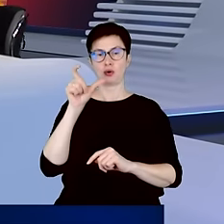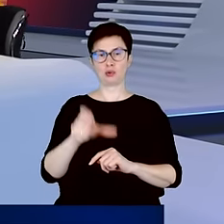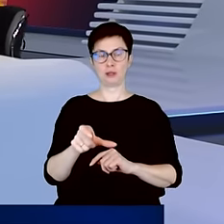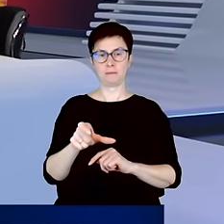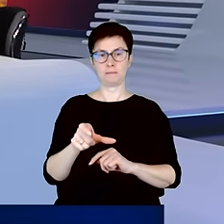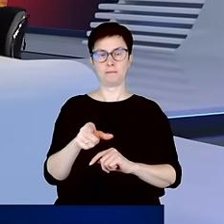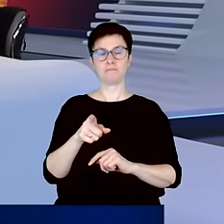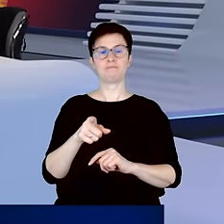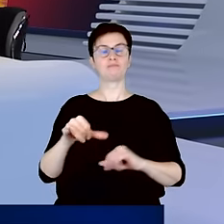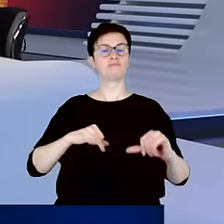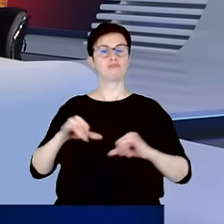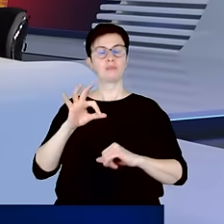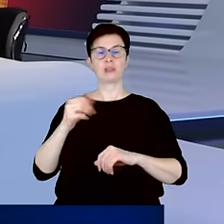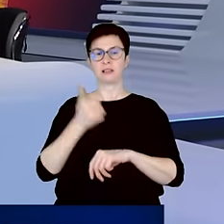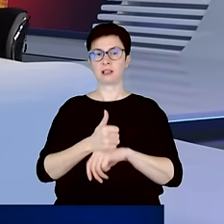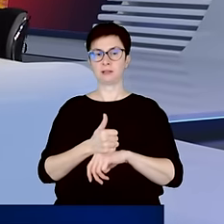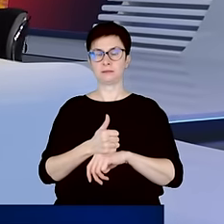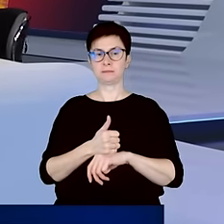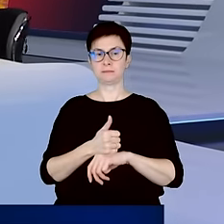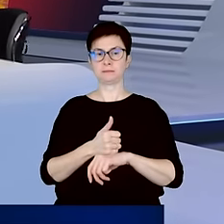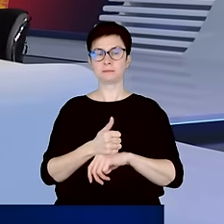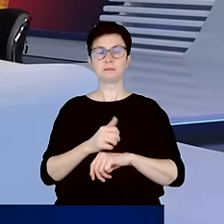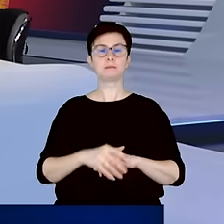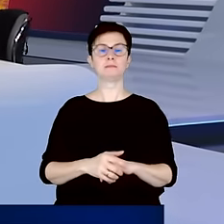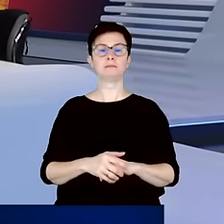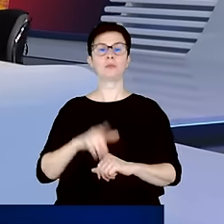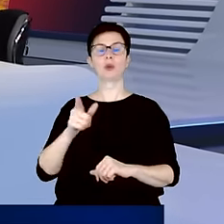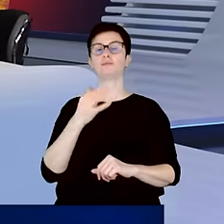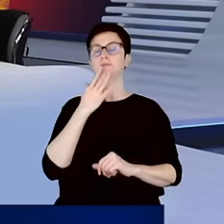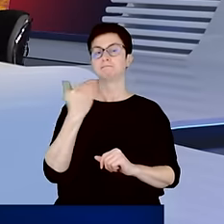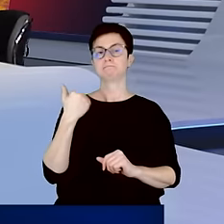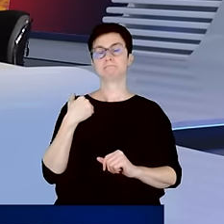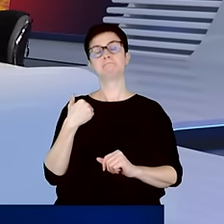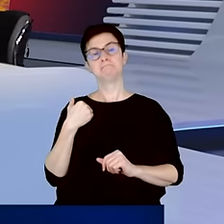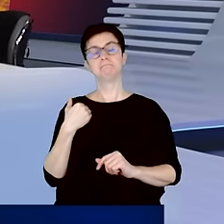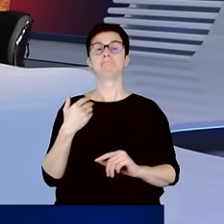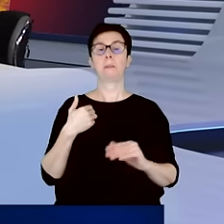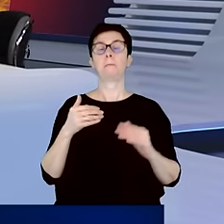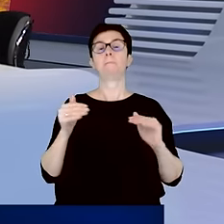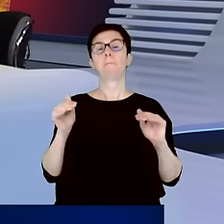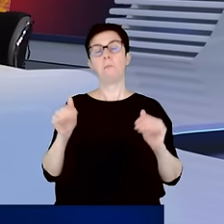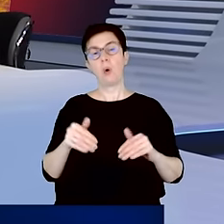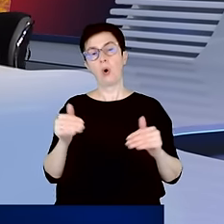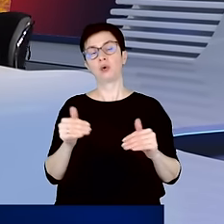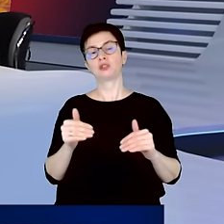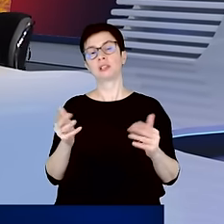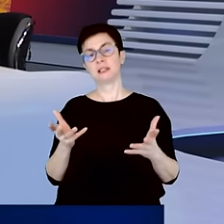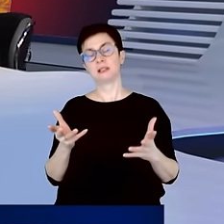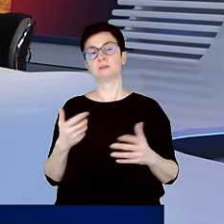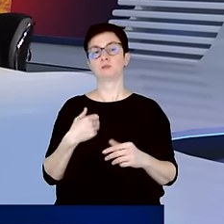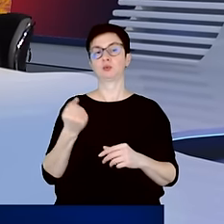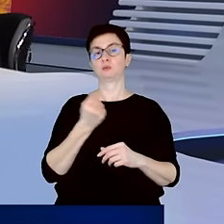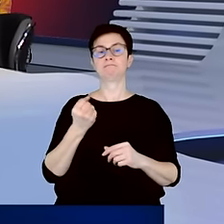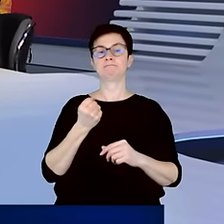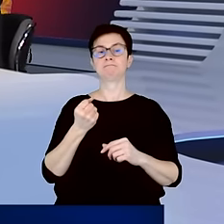funkcji, bo to głównie o to chodzi, kiedy powiedział, że no mógłby oczywiście zastosować ścieżkę